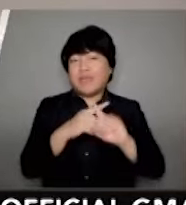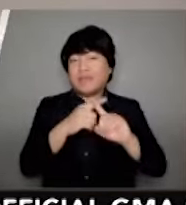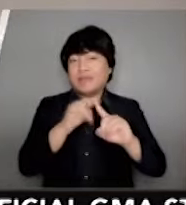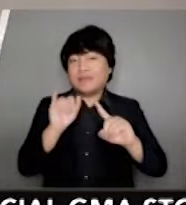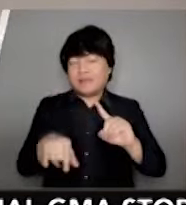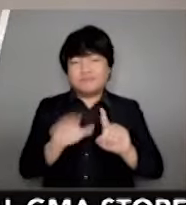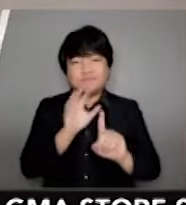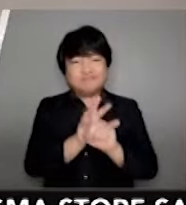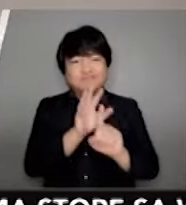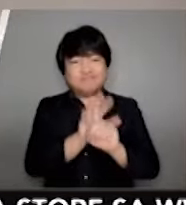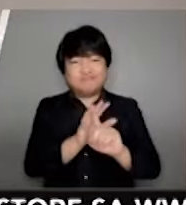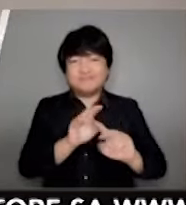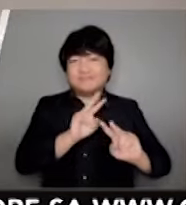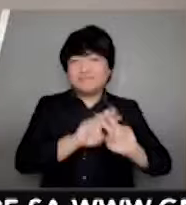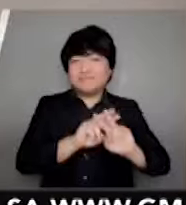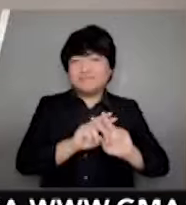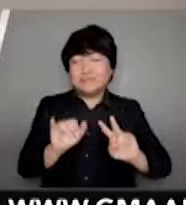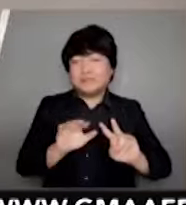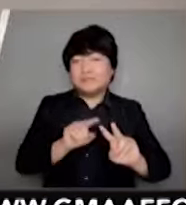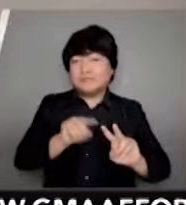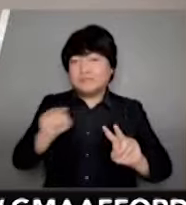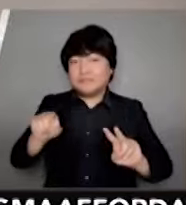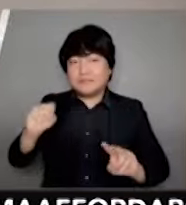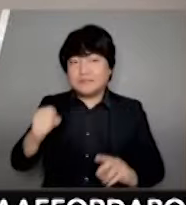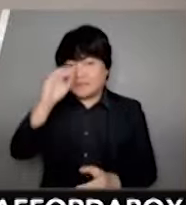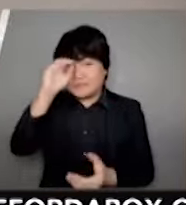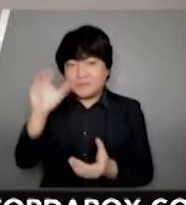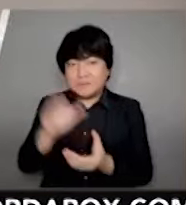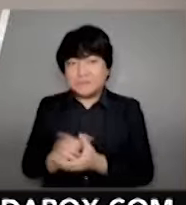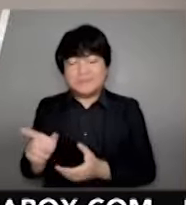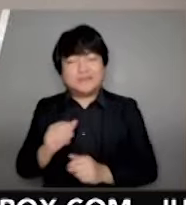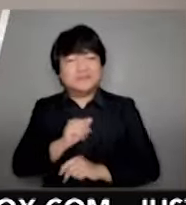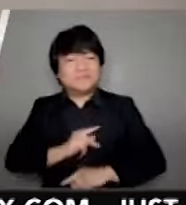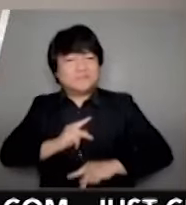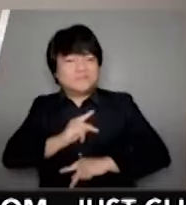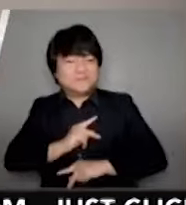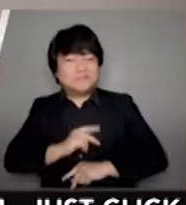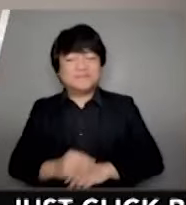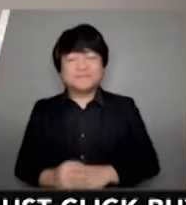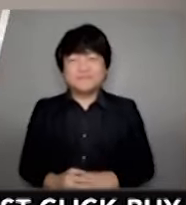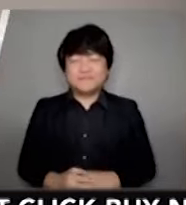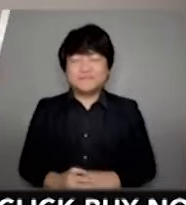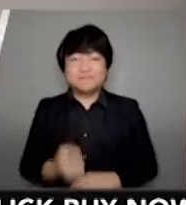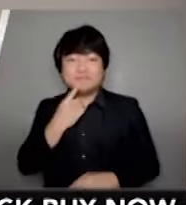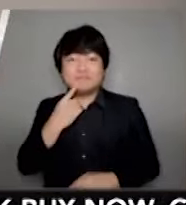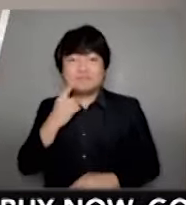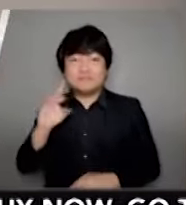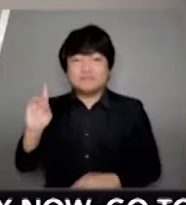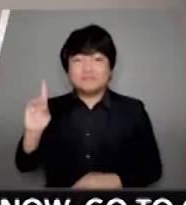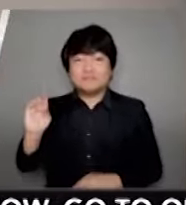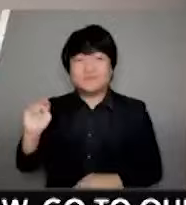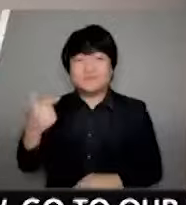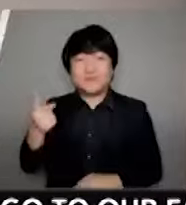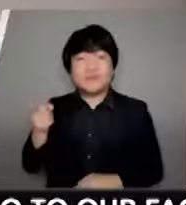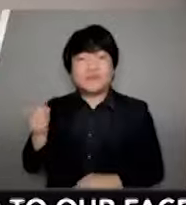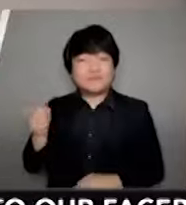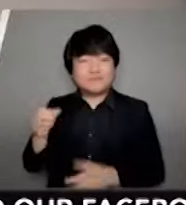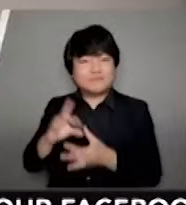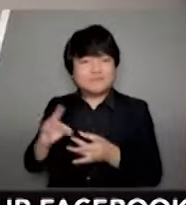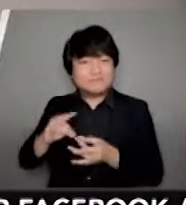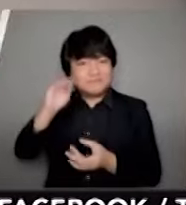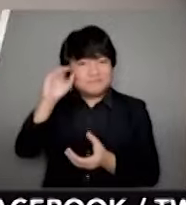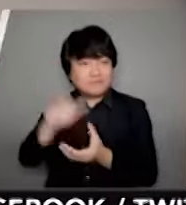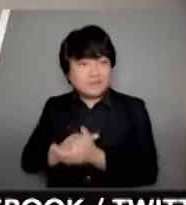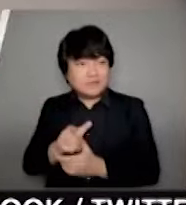mister, si Kapuso Primetime King Ding Dong Dantes ang moment. Sabi ni Dong, hindi lang ang ganda ni Yan ang nagningning, pati na